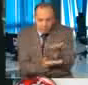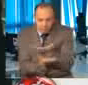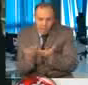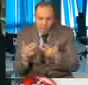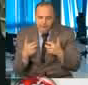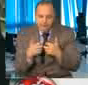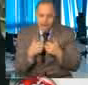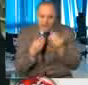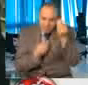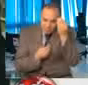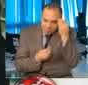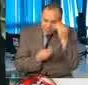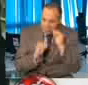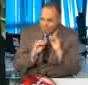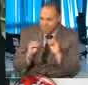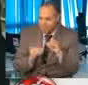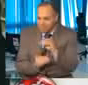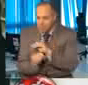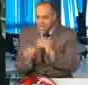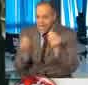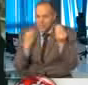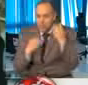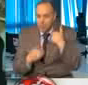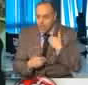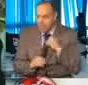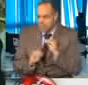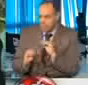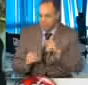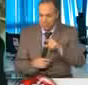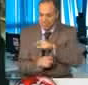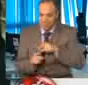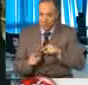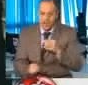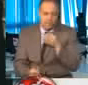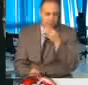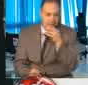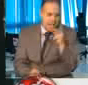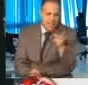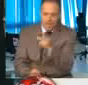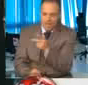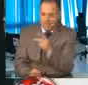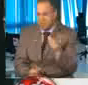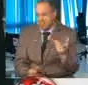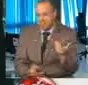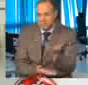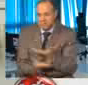شنو البيوت نتاعنا، كل واحد عنده تجربته الخاصة، وإحنا باش نزيد ونستفيد من التجربة اللي هو عنده.